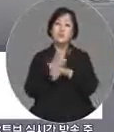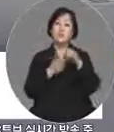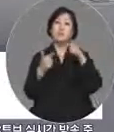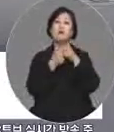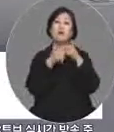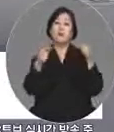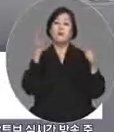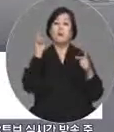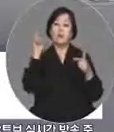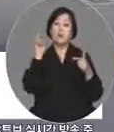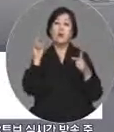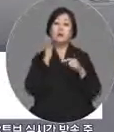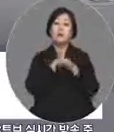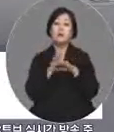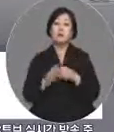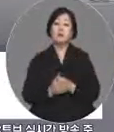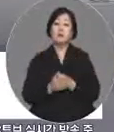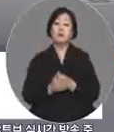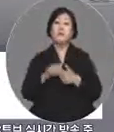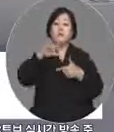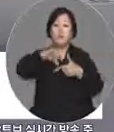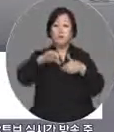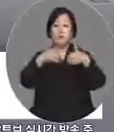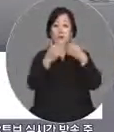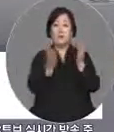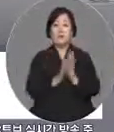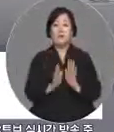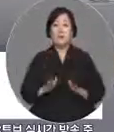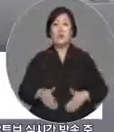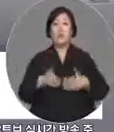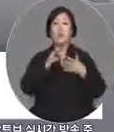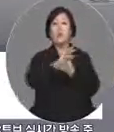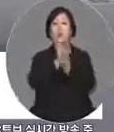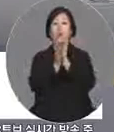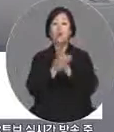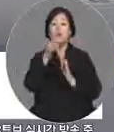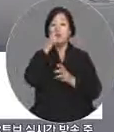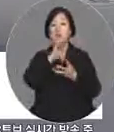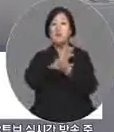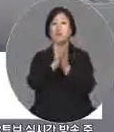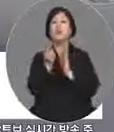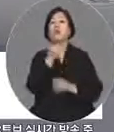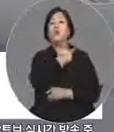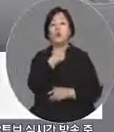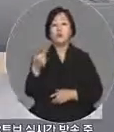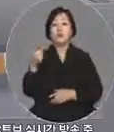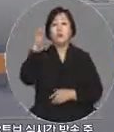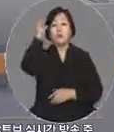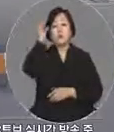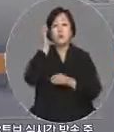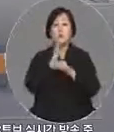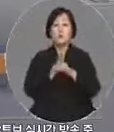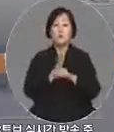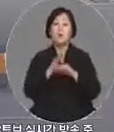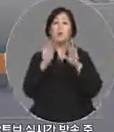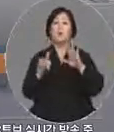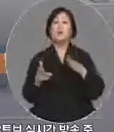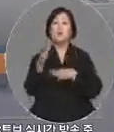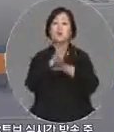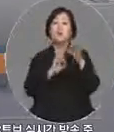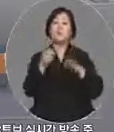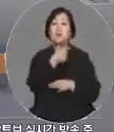분들이 찾아오신 것 같습니다. 영남권 최대 봄꽃축제죠. 장미축제도 기대가 되는데요. 장미축제로 인한